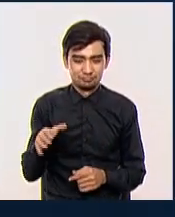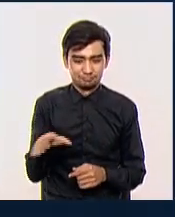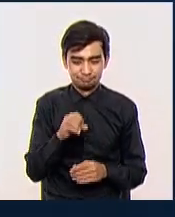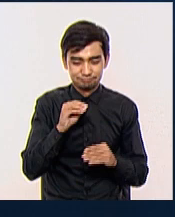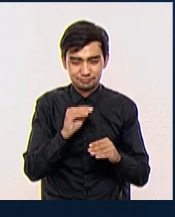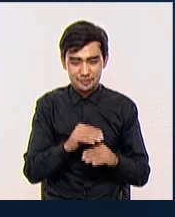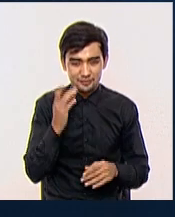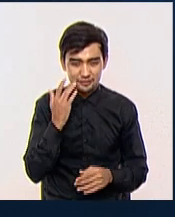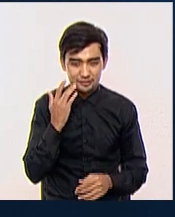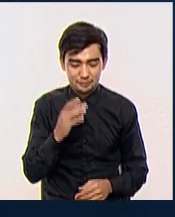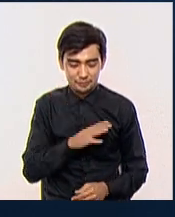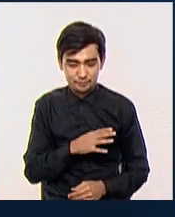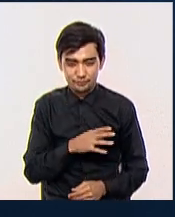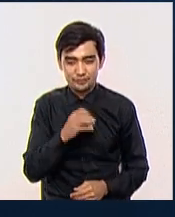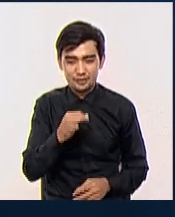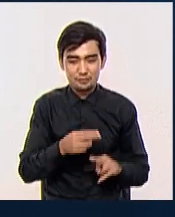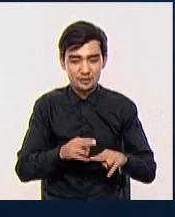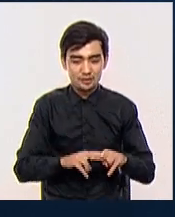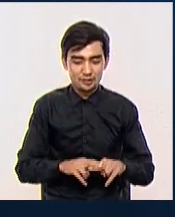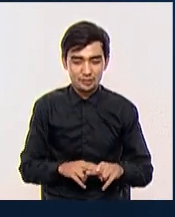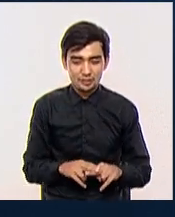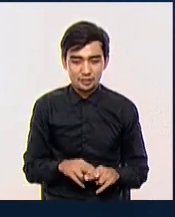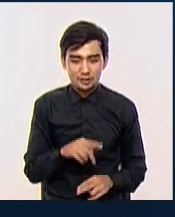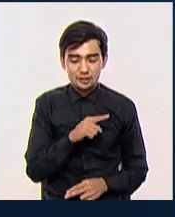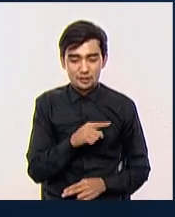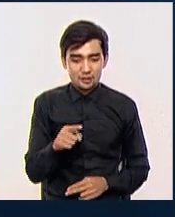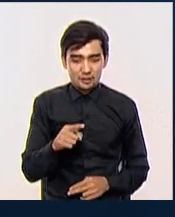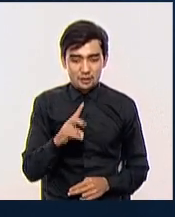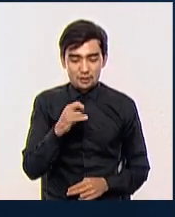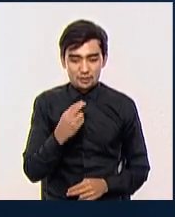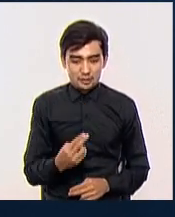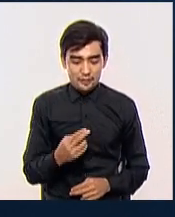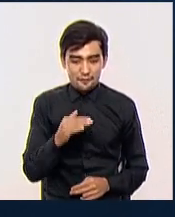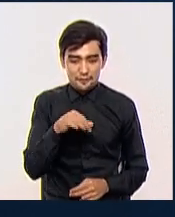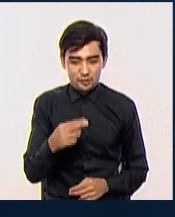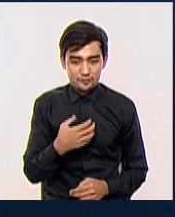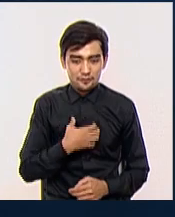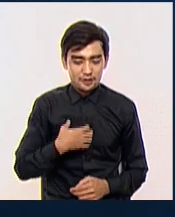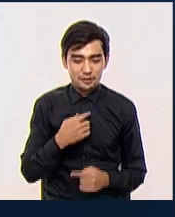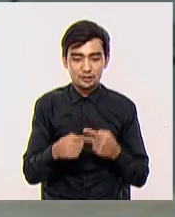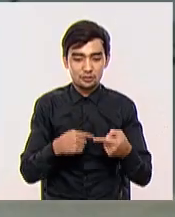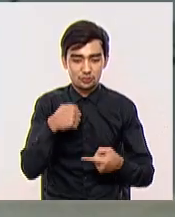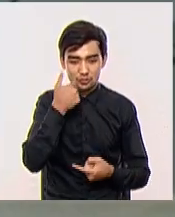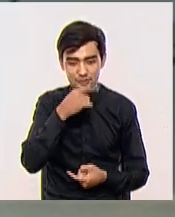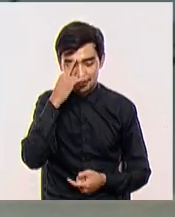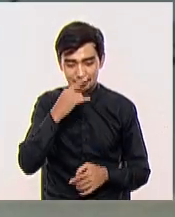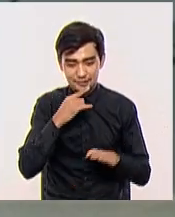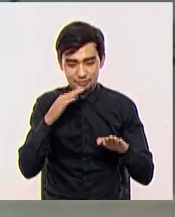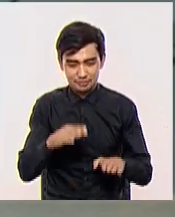ақша жұмсап отырмыз. Сондықтан бұл негізі ұлттық қордың маңызды мақсаты келешекте